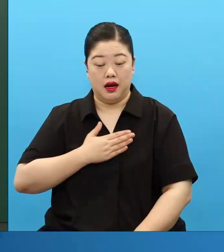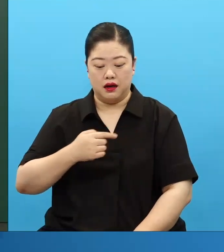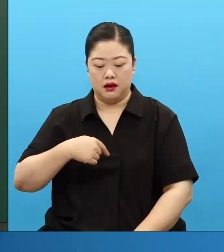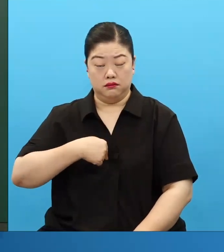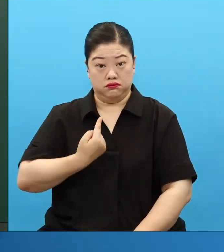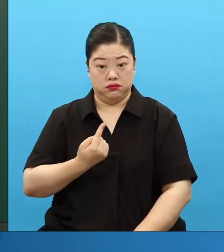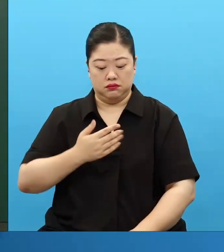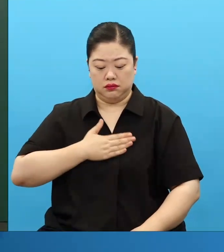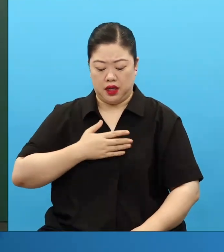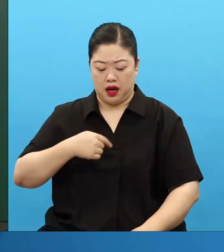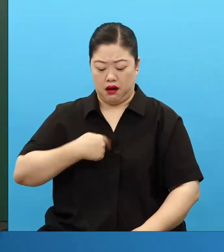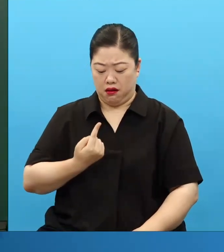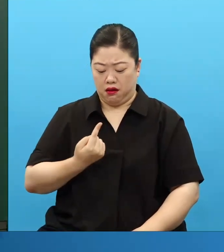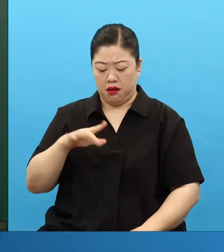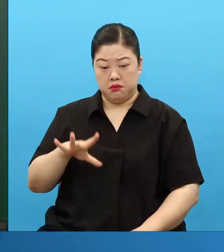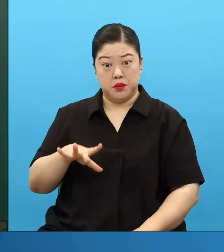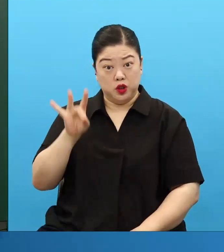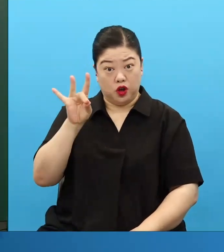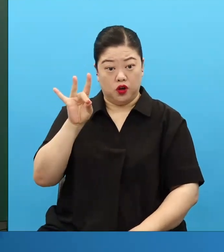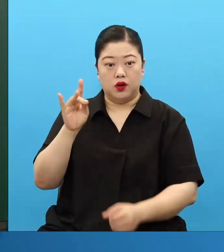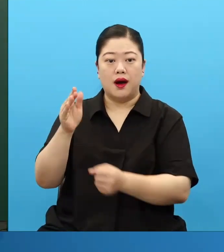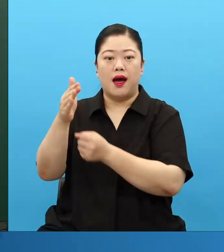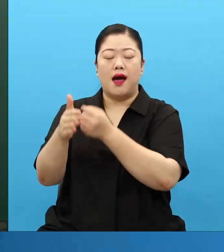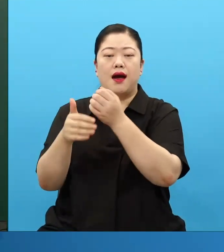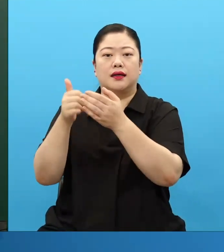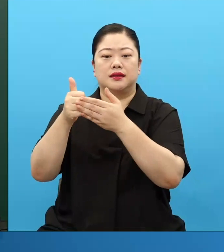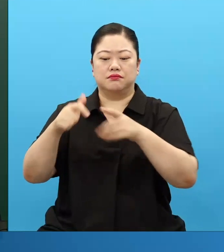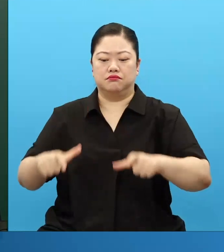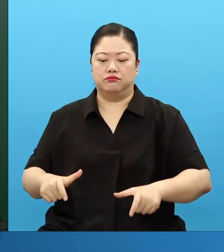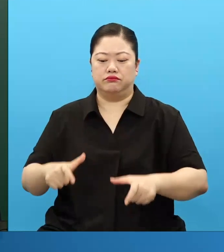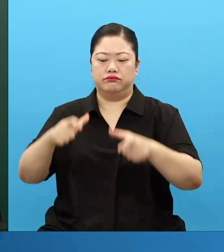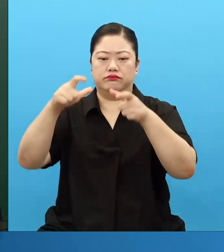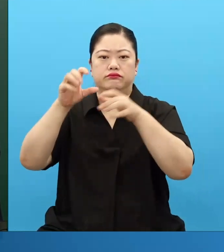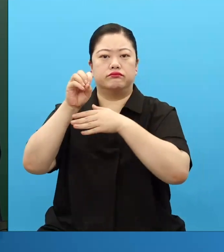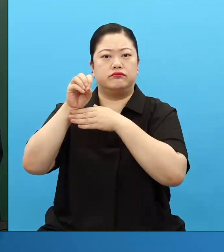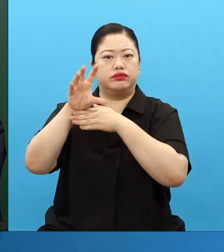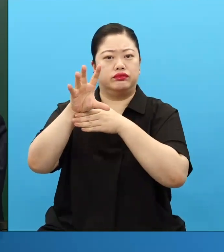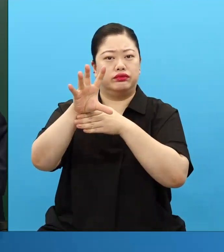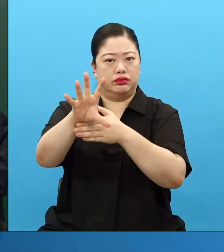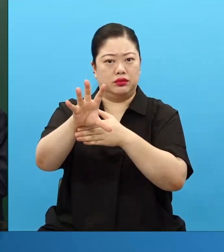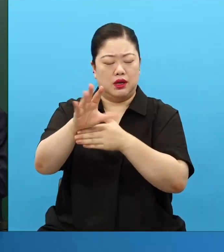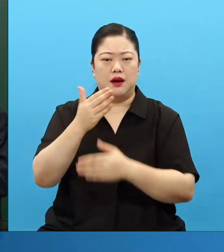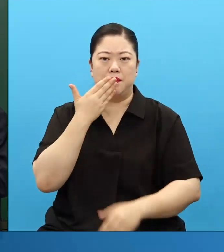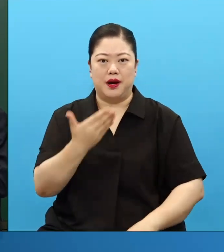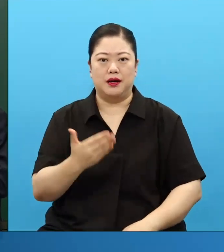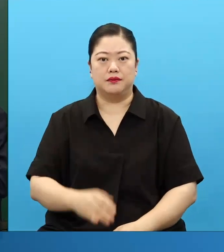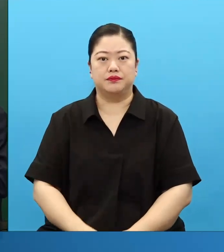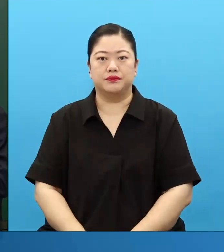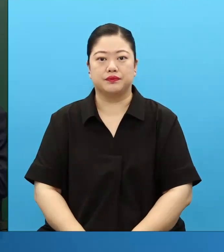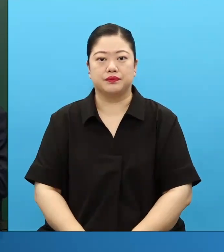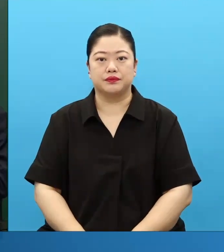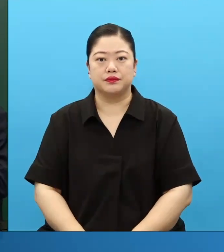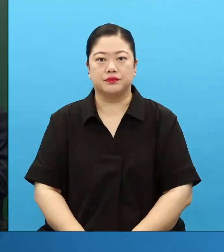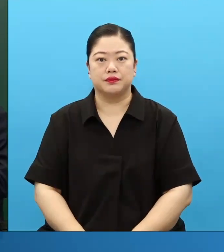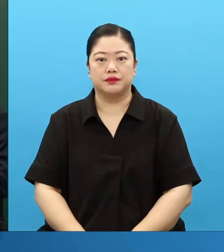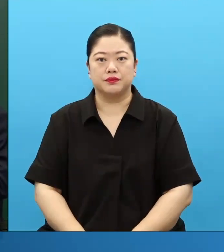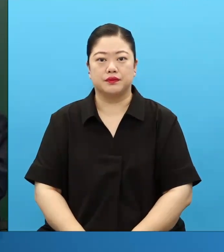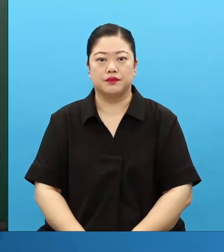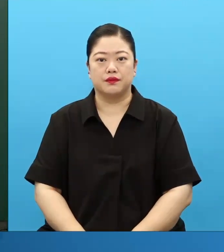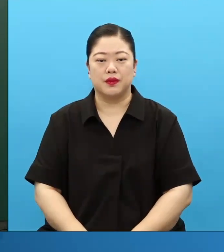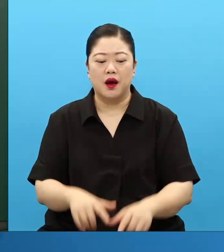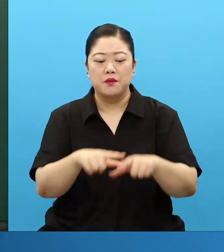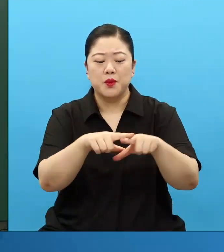않지만은 그 뭐 해녀들 이런 거 하고요. And so 그리고 in 아주 Yeongdo, 뭐 they used to 아주 have the pearl divers. They have them even now. 바닷가에서 뭐 일하고